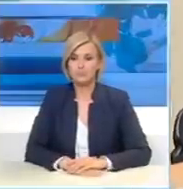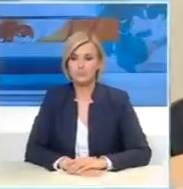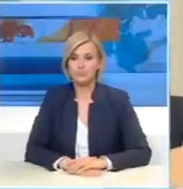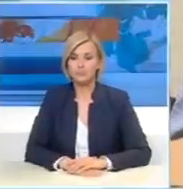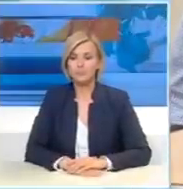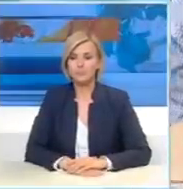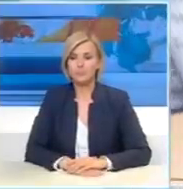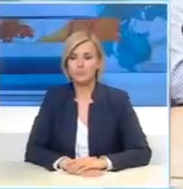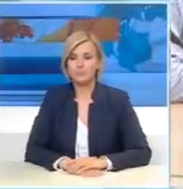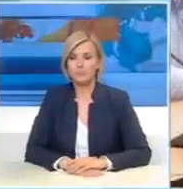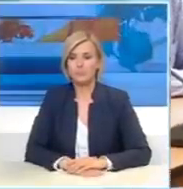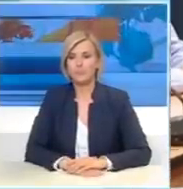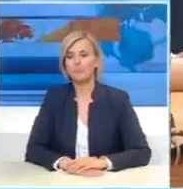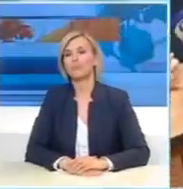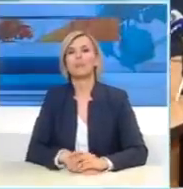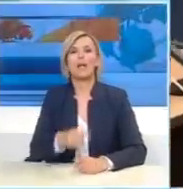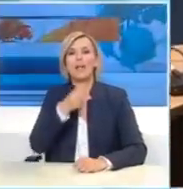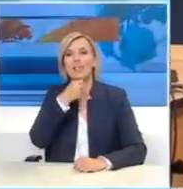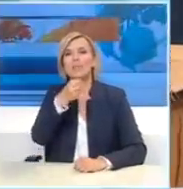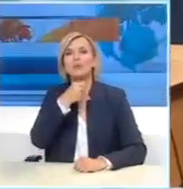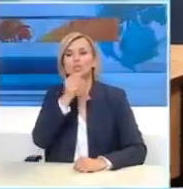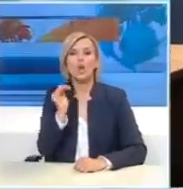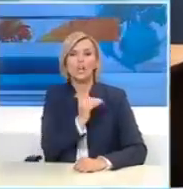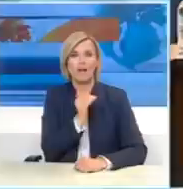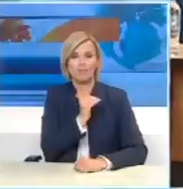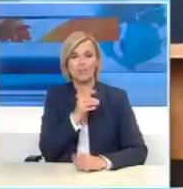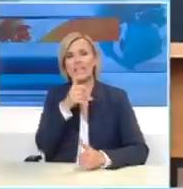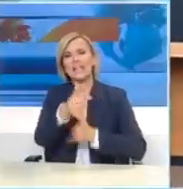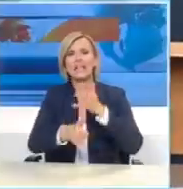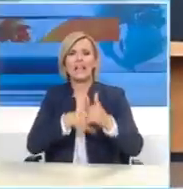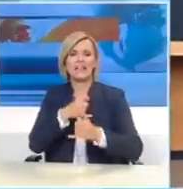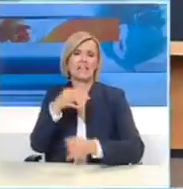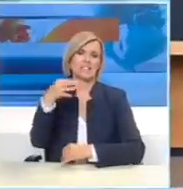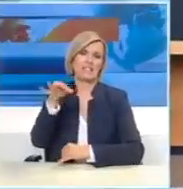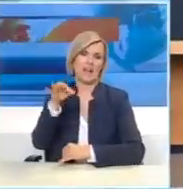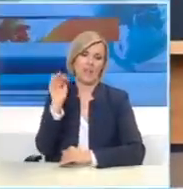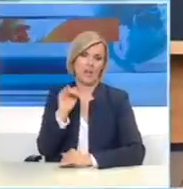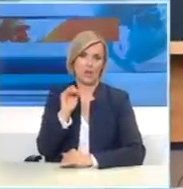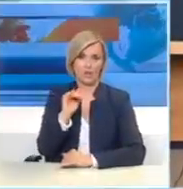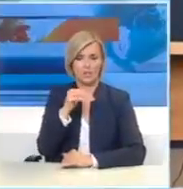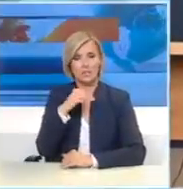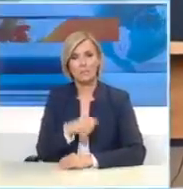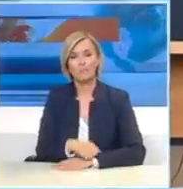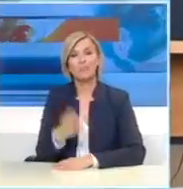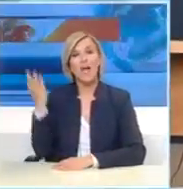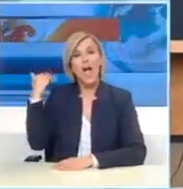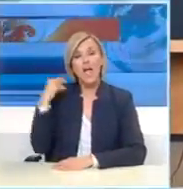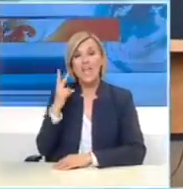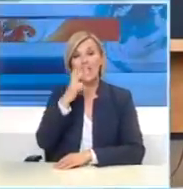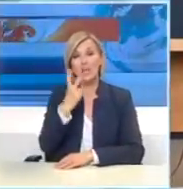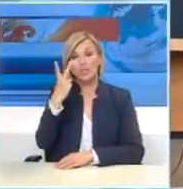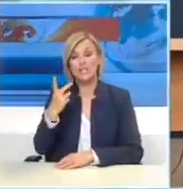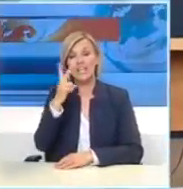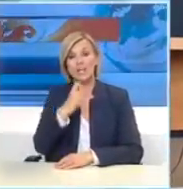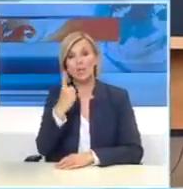Κυρία Τσιλιμιγκάκη από το Daily Pharma News. Κύριε Τσιόδρα, γνωρίζουμε ότι από τις 21 Απριλίου τρέχει από τον ΠΟΗ η κλινική